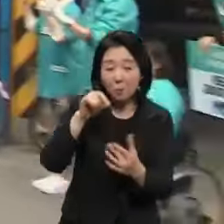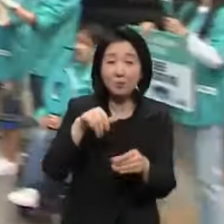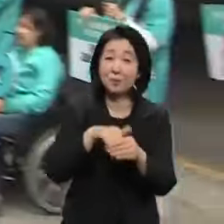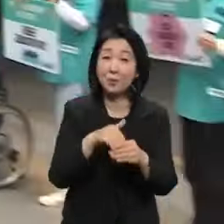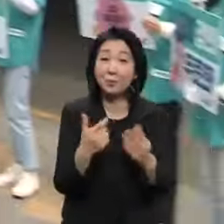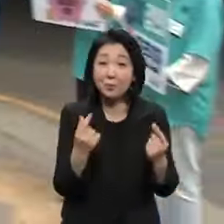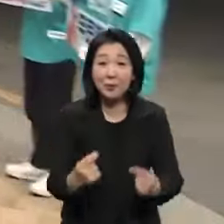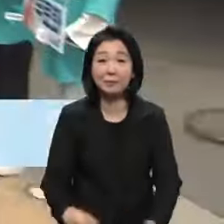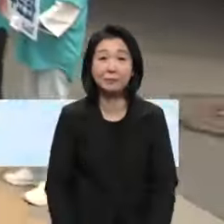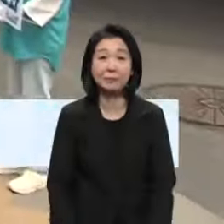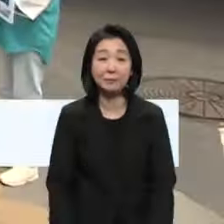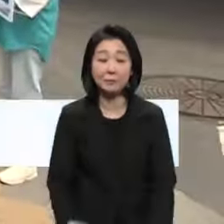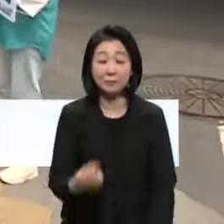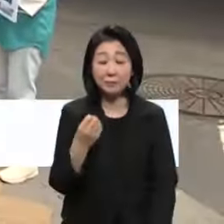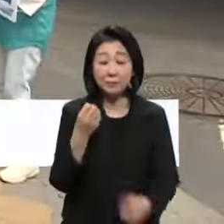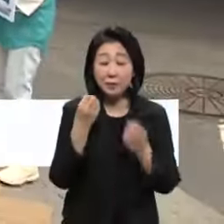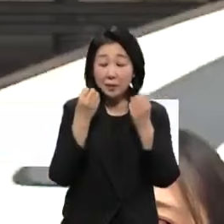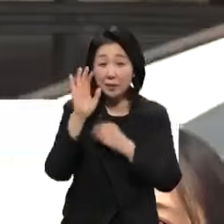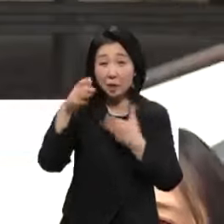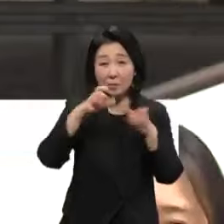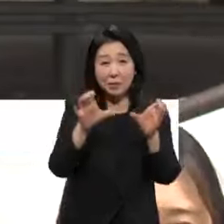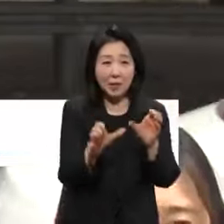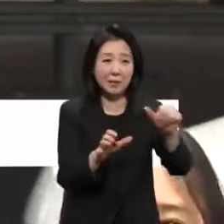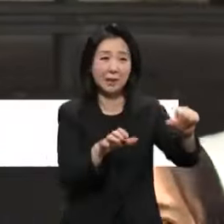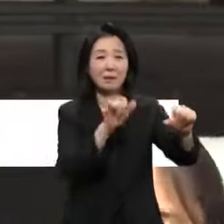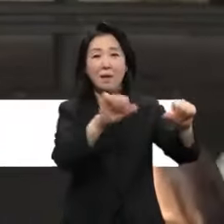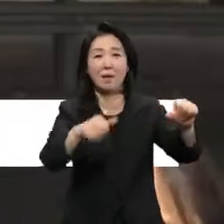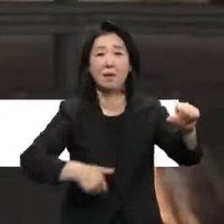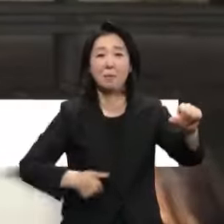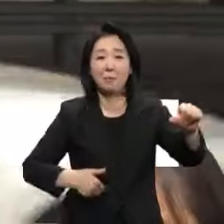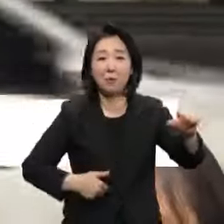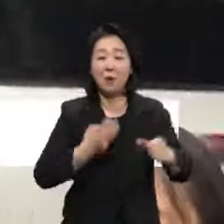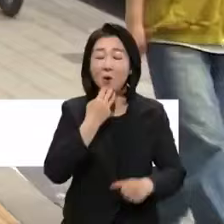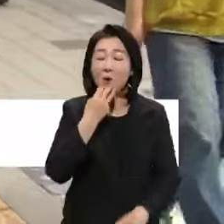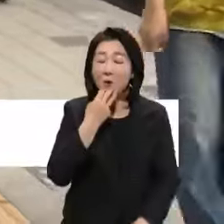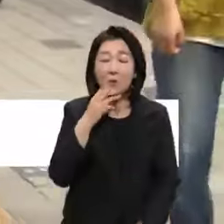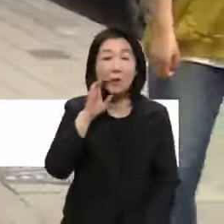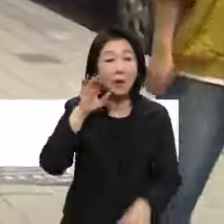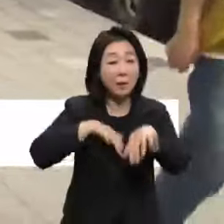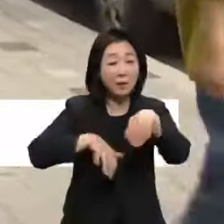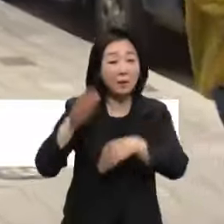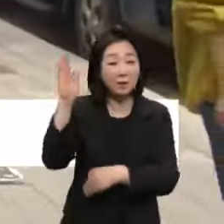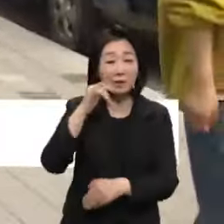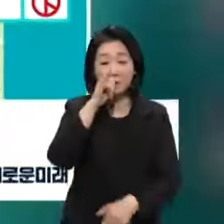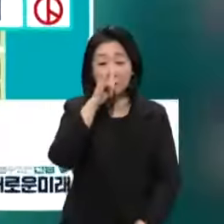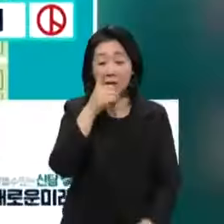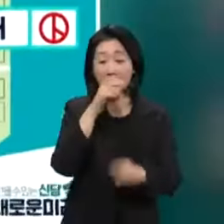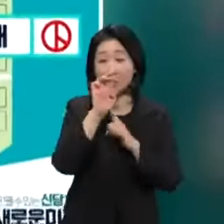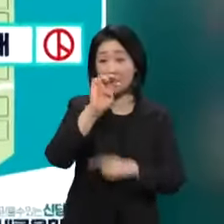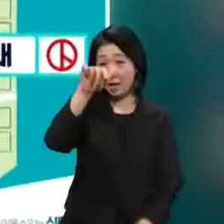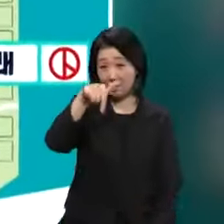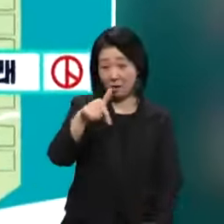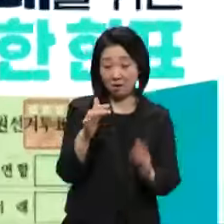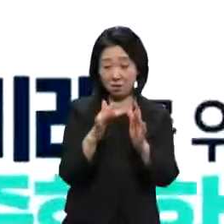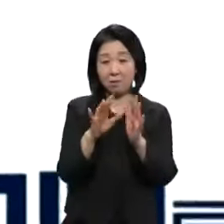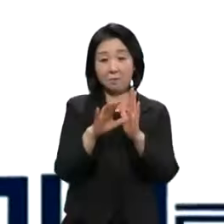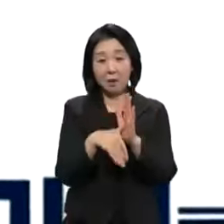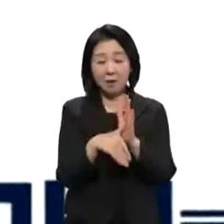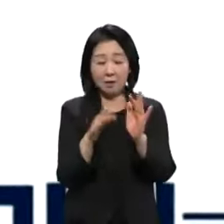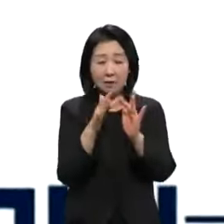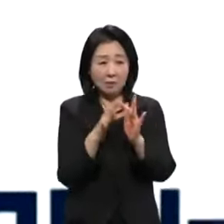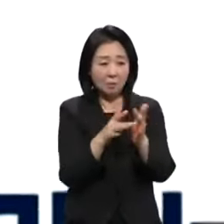미래는 최소 5석은 필요하다며 서울 성수동 카페 거리에서 유세를 펼쳤습니다. 이낙연 대표는 페이스북에 사법